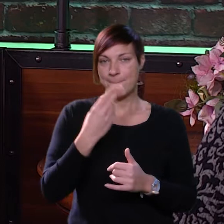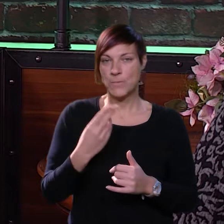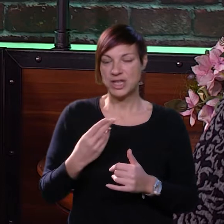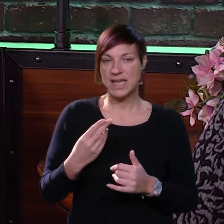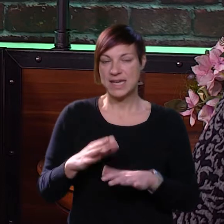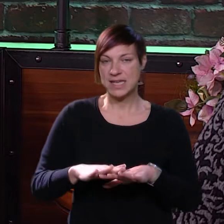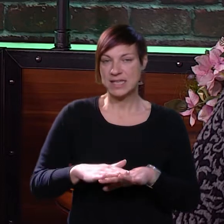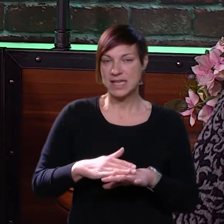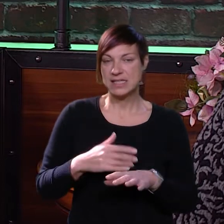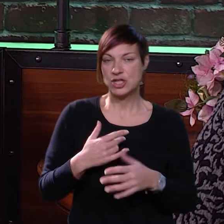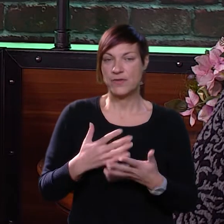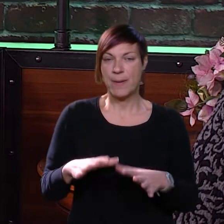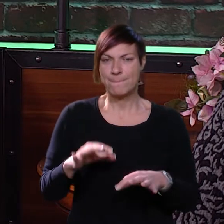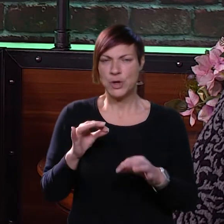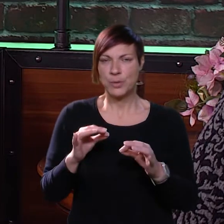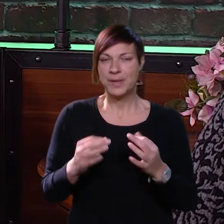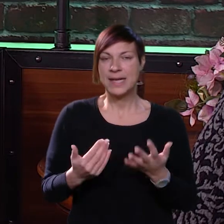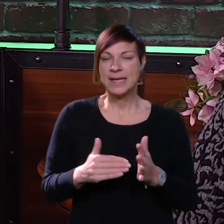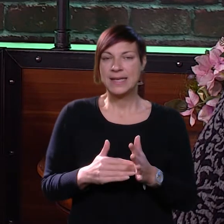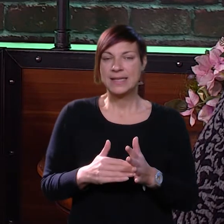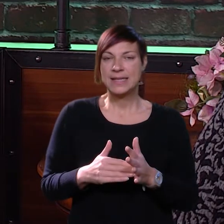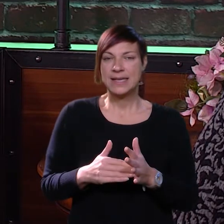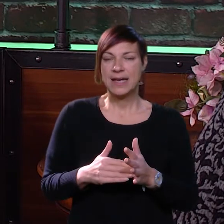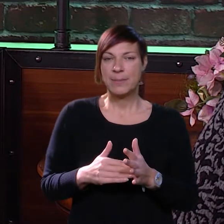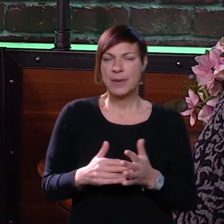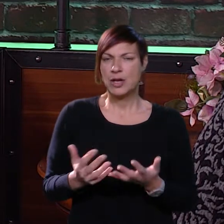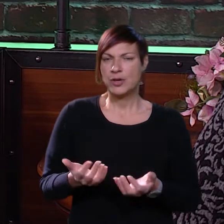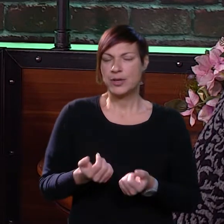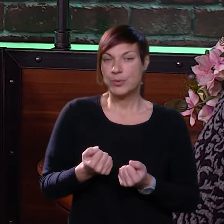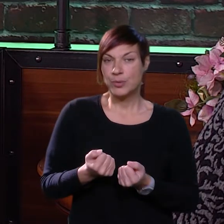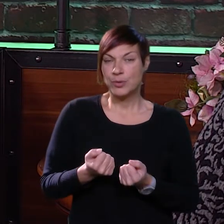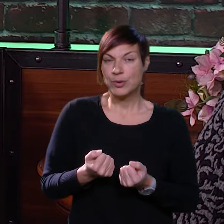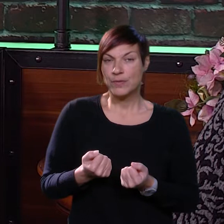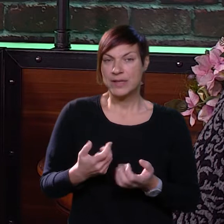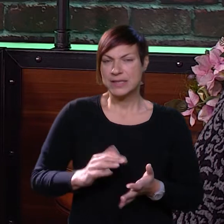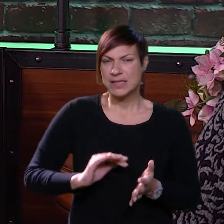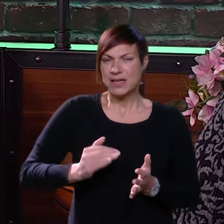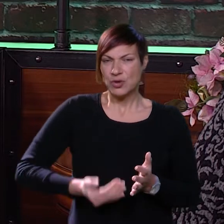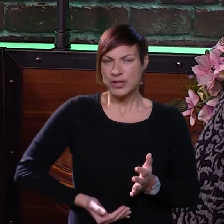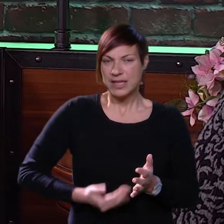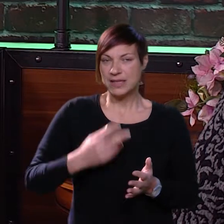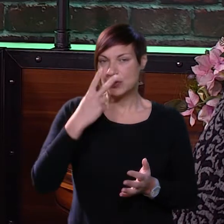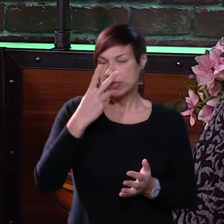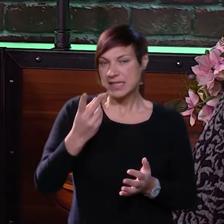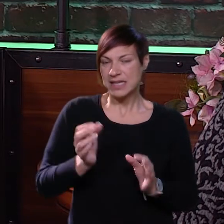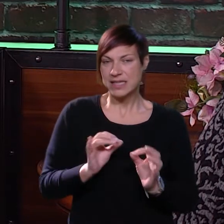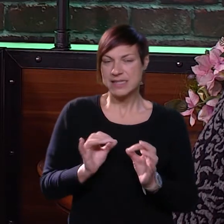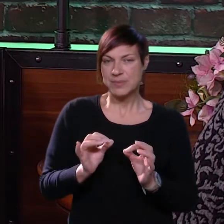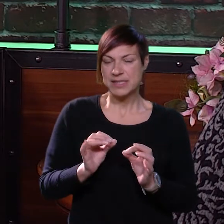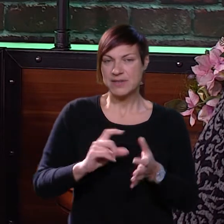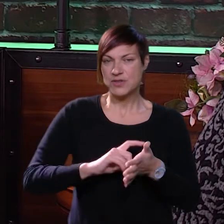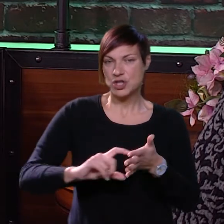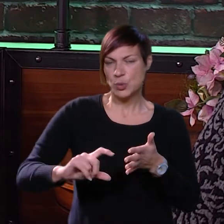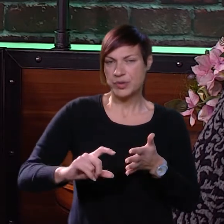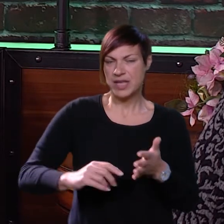nekih modernih testova probira, trebalo je baš ono uhvati taj nuhalni nabor kod djeteta koji se gleda